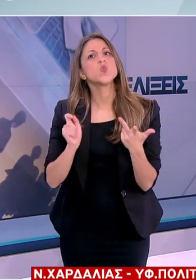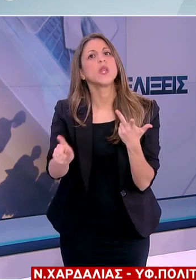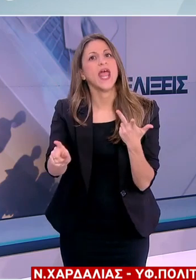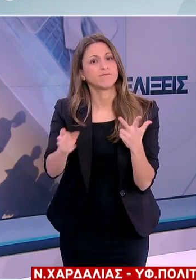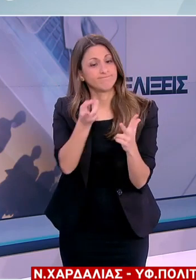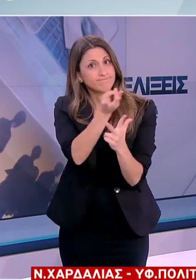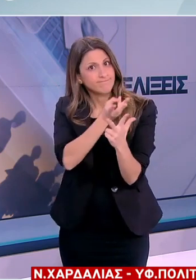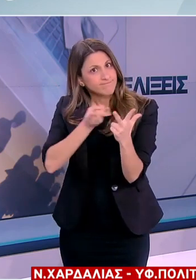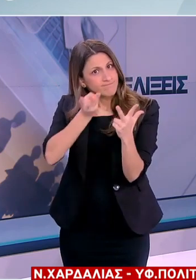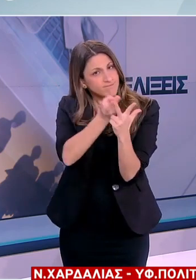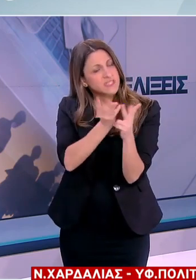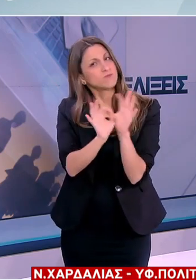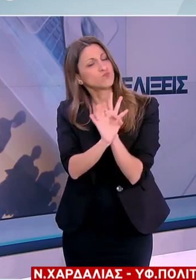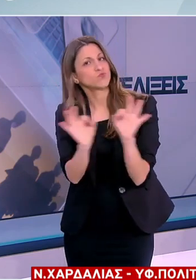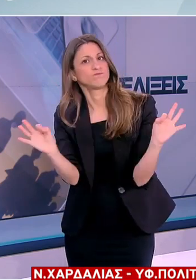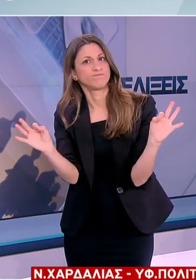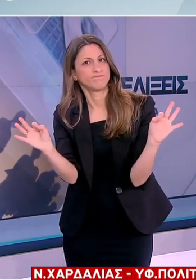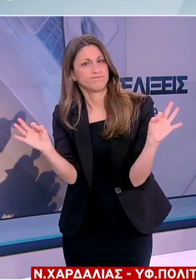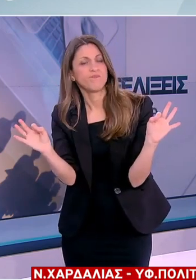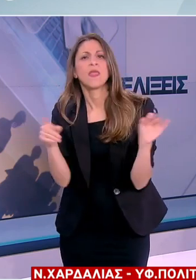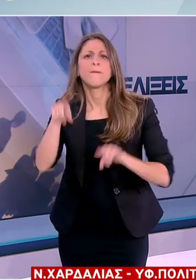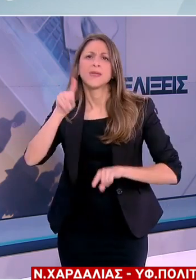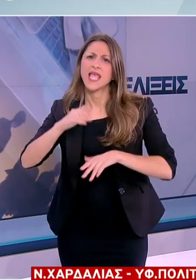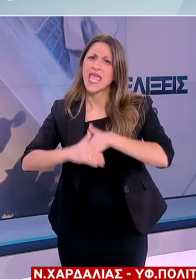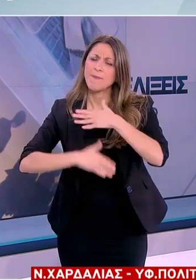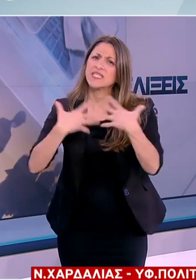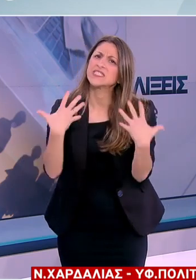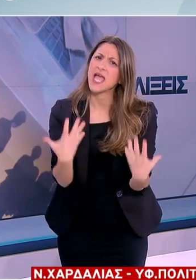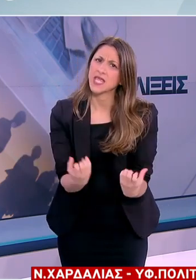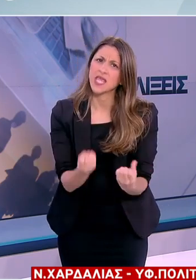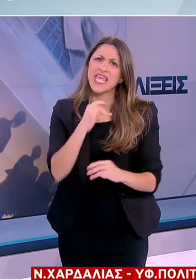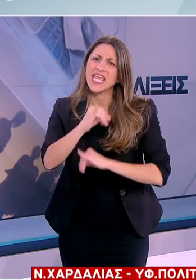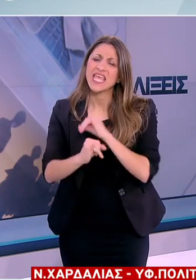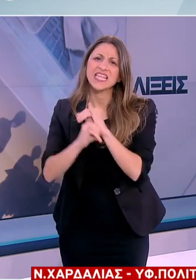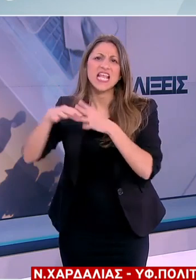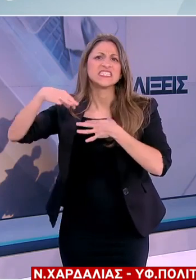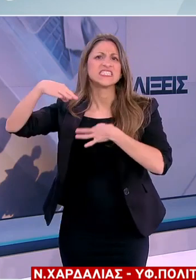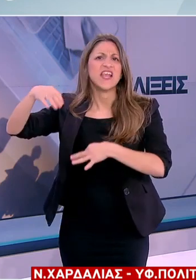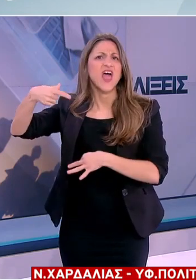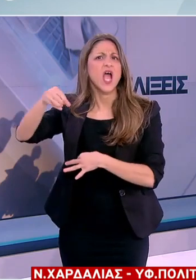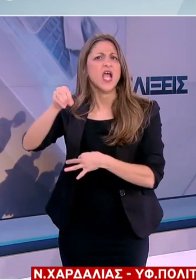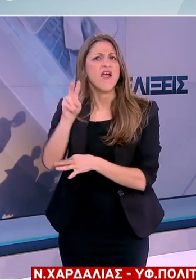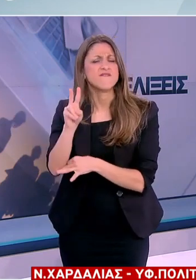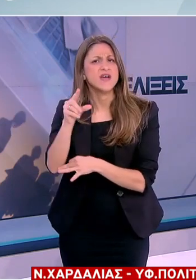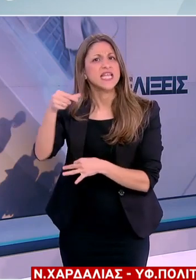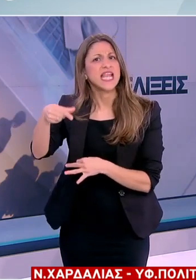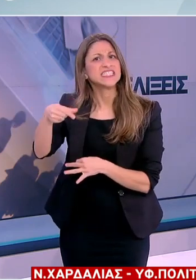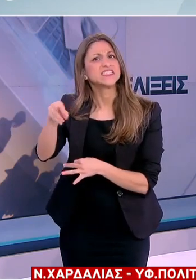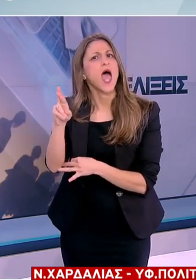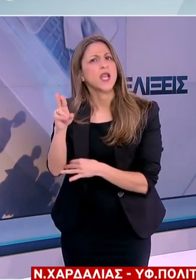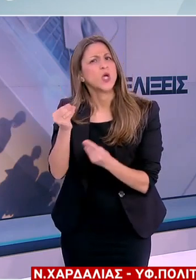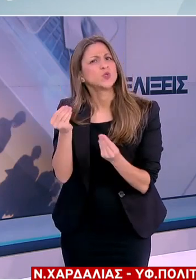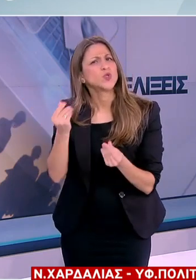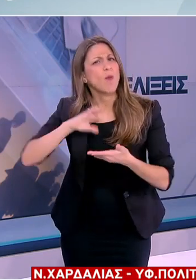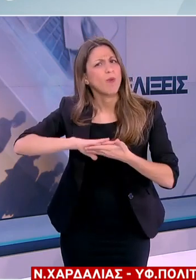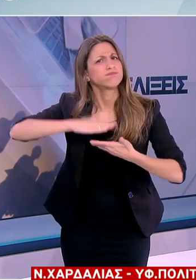που συμπληρώνει τις υπηρεσίες που υλοποιούνται ήδη από το gov.gr μέσω του υπολογιστή του κινητού και αφορά συμπολίτες μας οι οποίοι